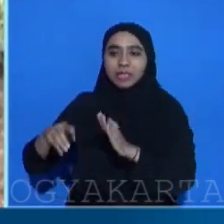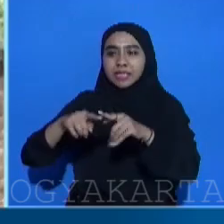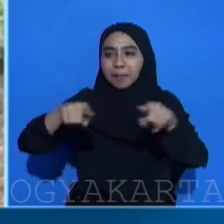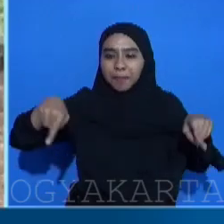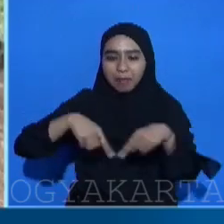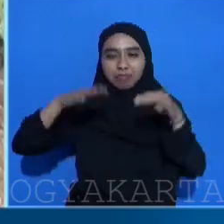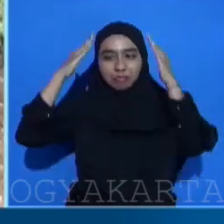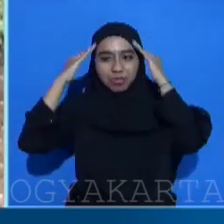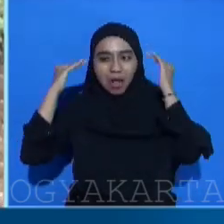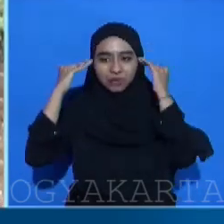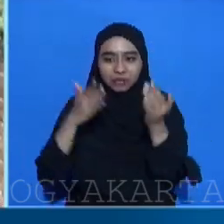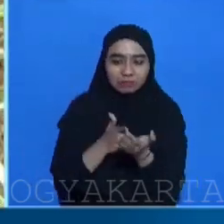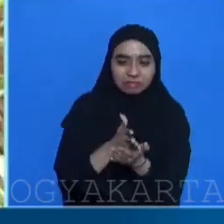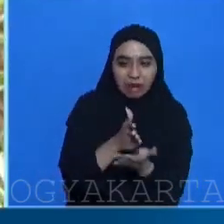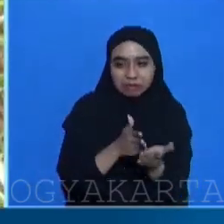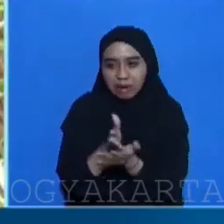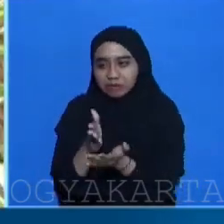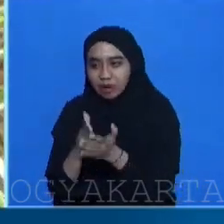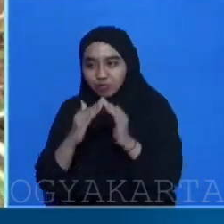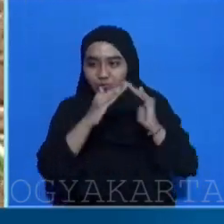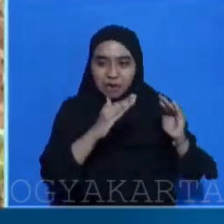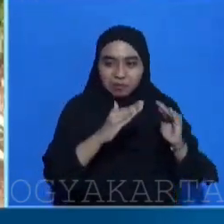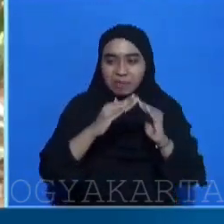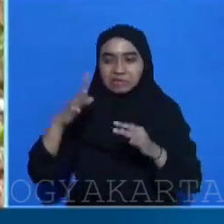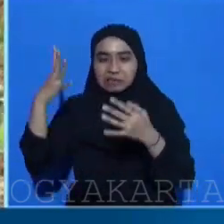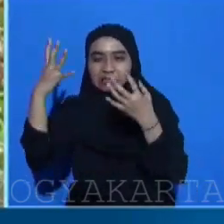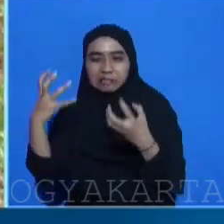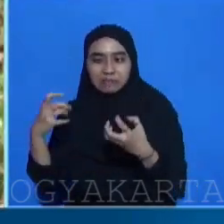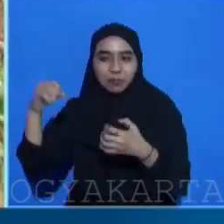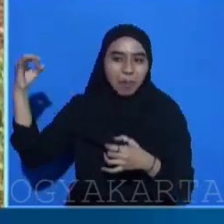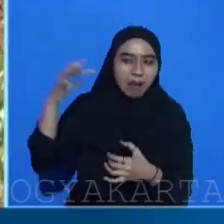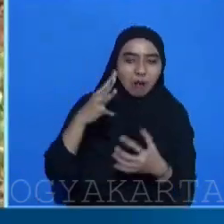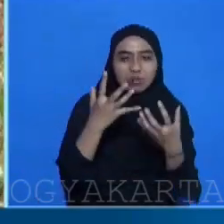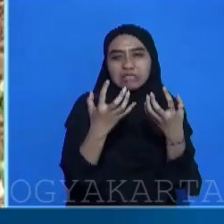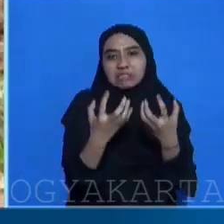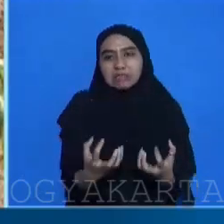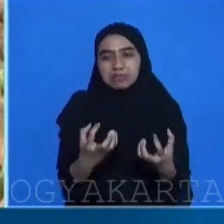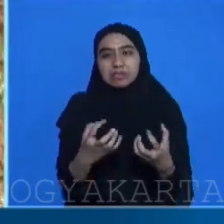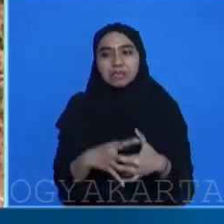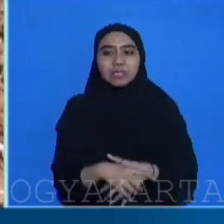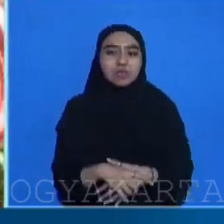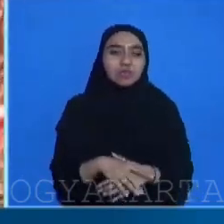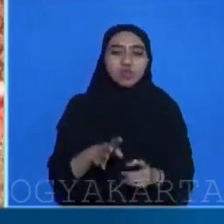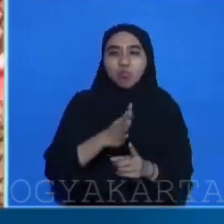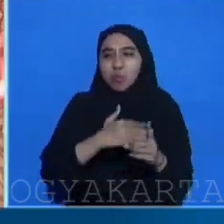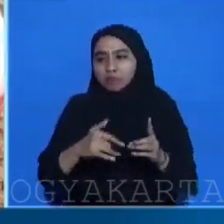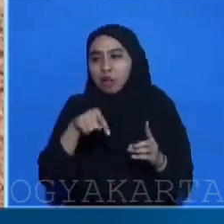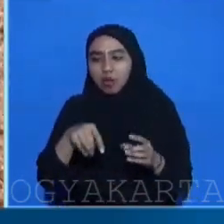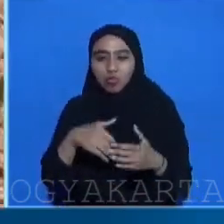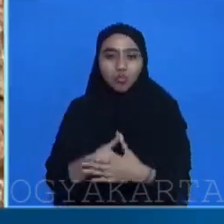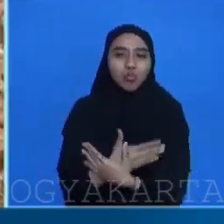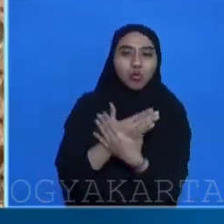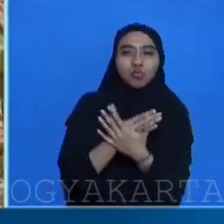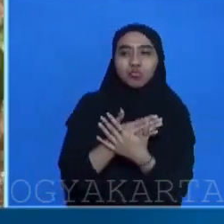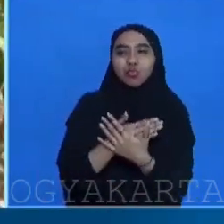berada di salah perbukitan dan kering saat kemarau seperti yang dilakukan ngatijan warga petoian Giri Tirto